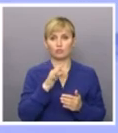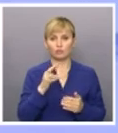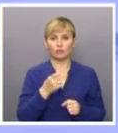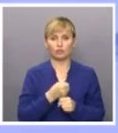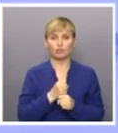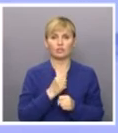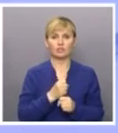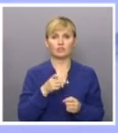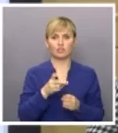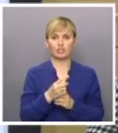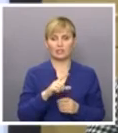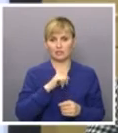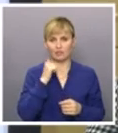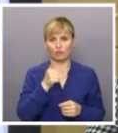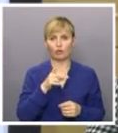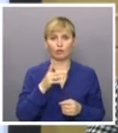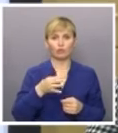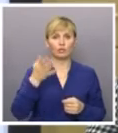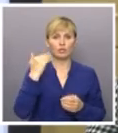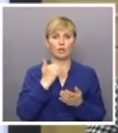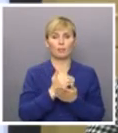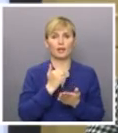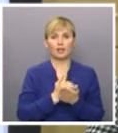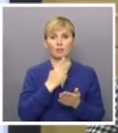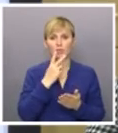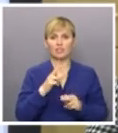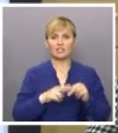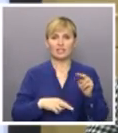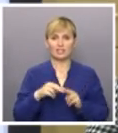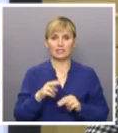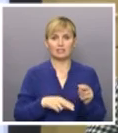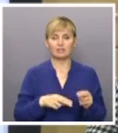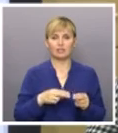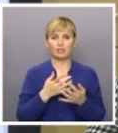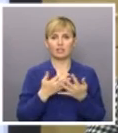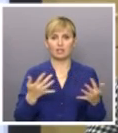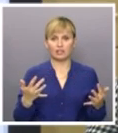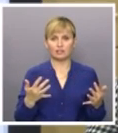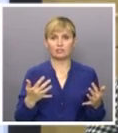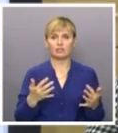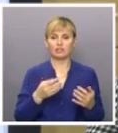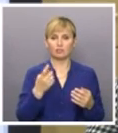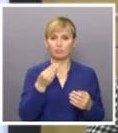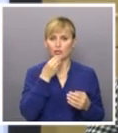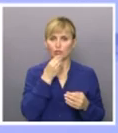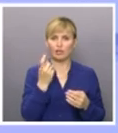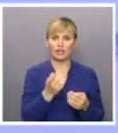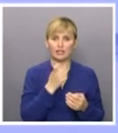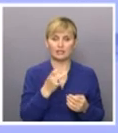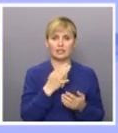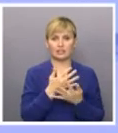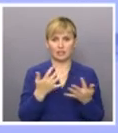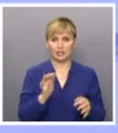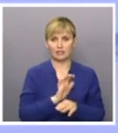до 2011 года. Но тогда программа предусматривала строительство питомников, строительство прудовых хозяйств и развитие сети